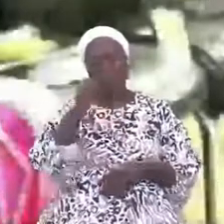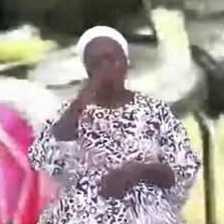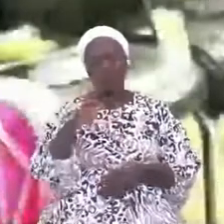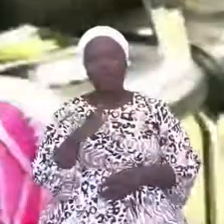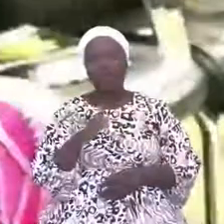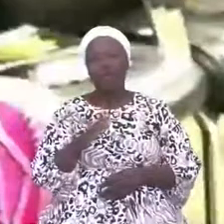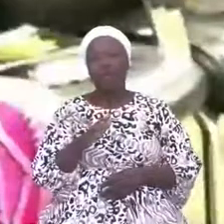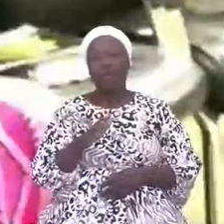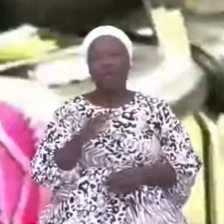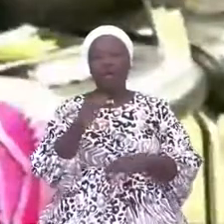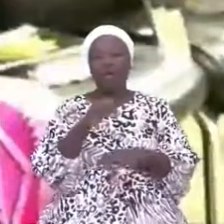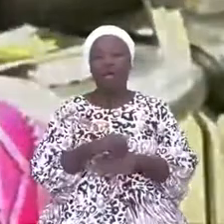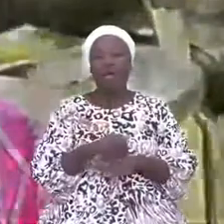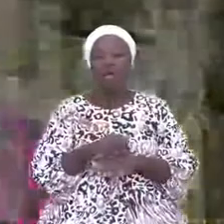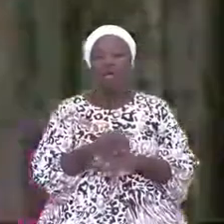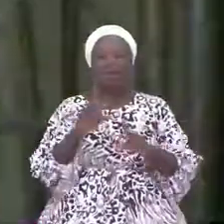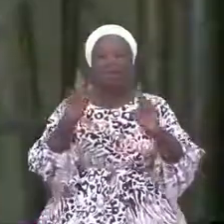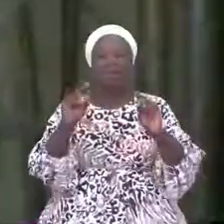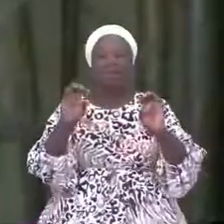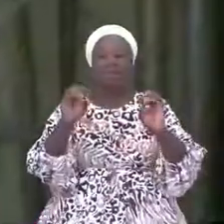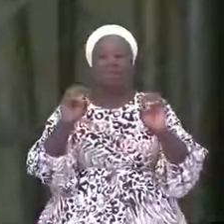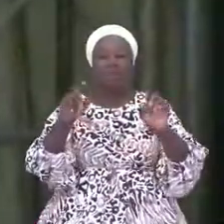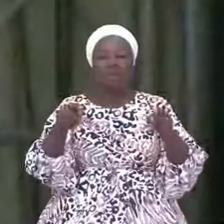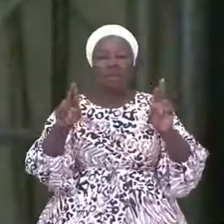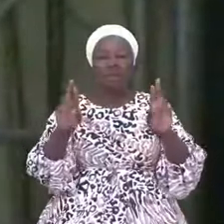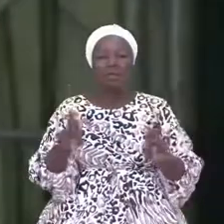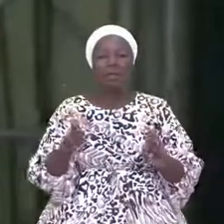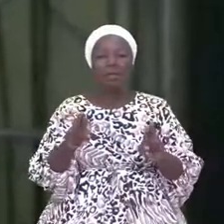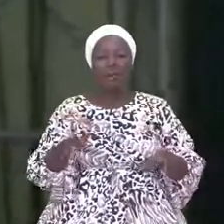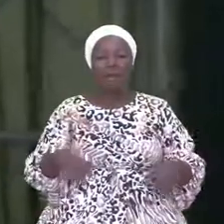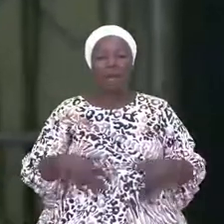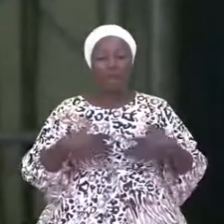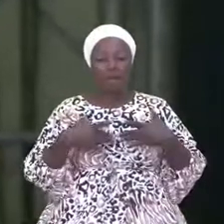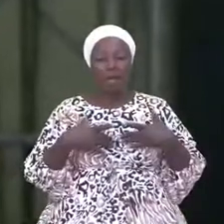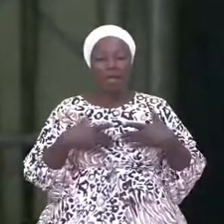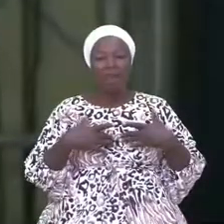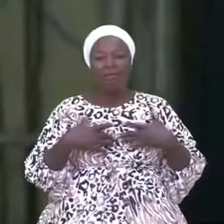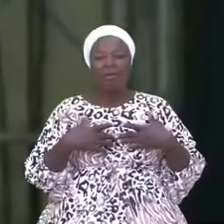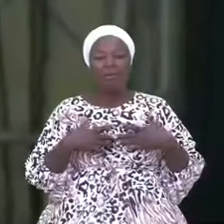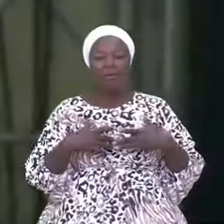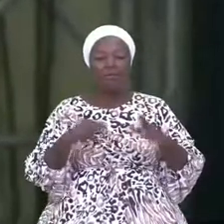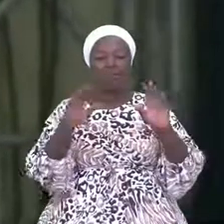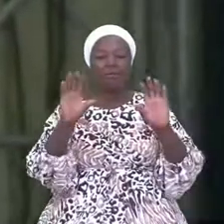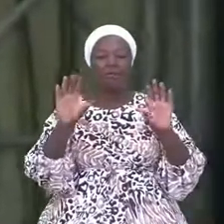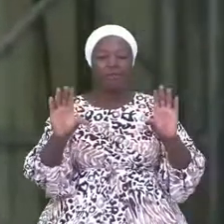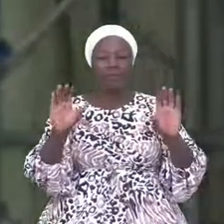Donc, le lundi et mardi, nous aurons la conférence des ministres et des professionnels.